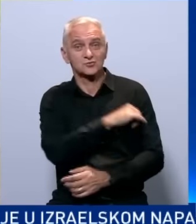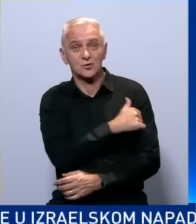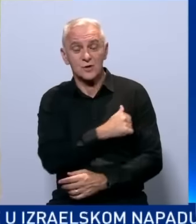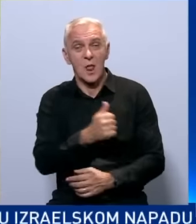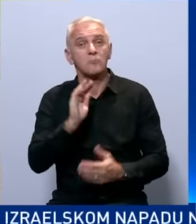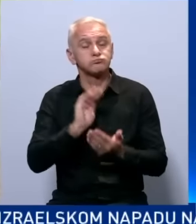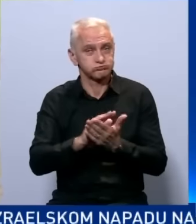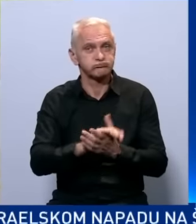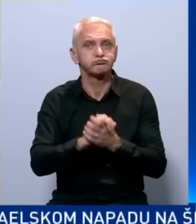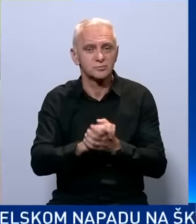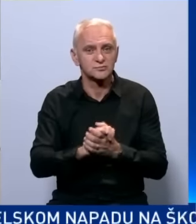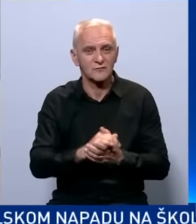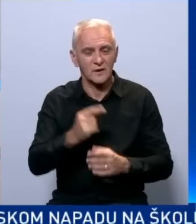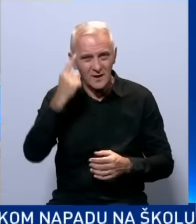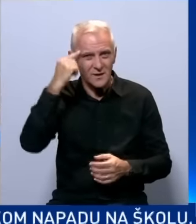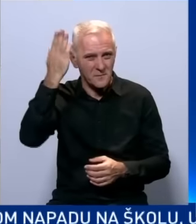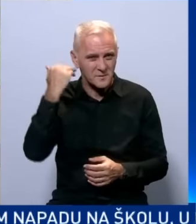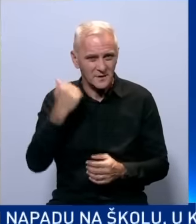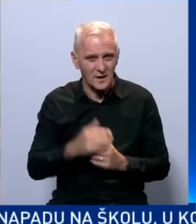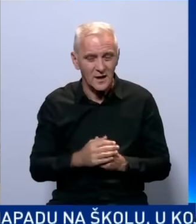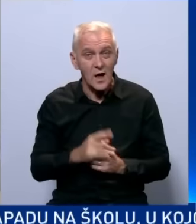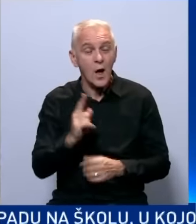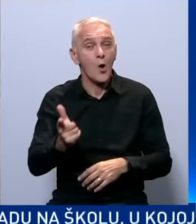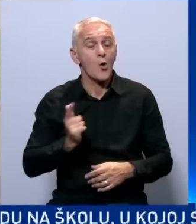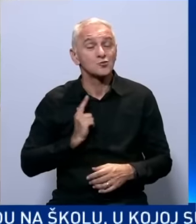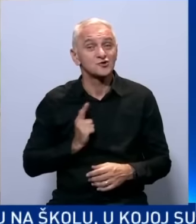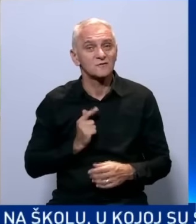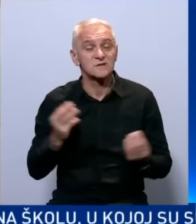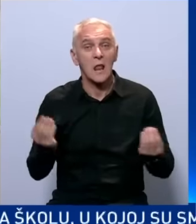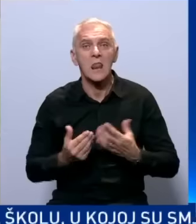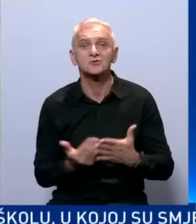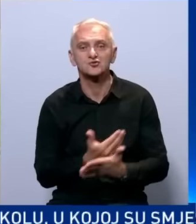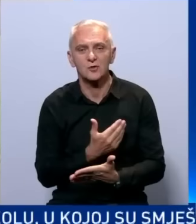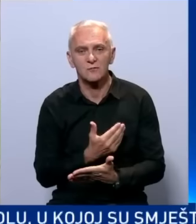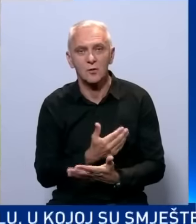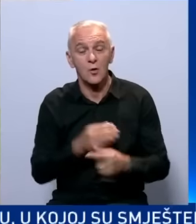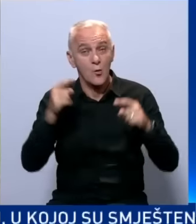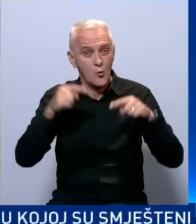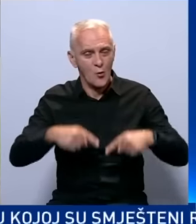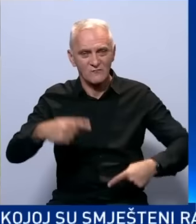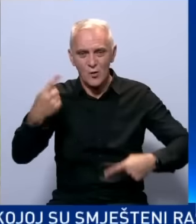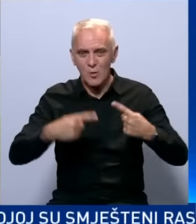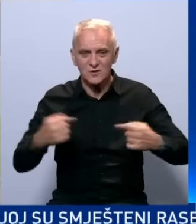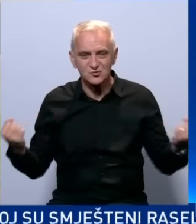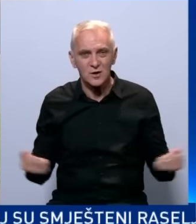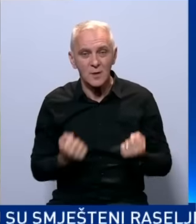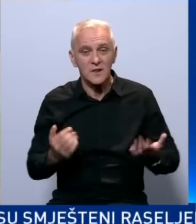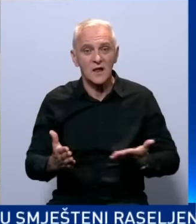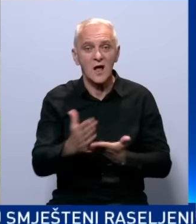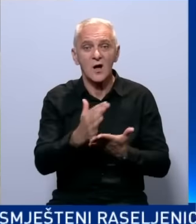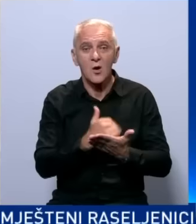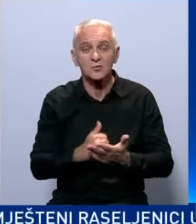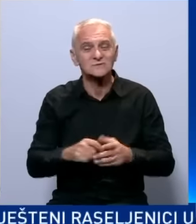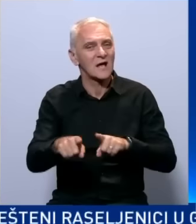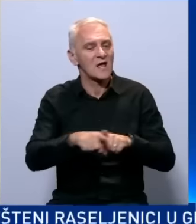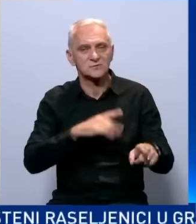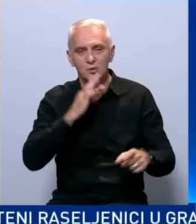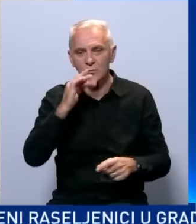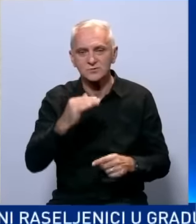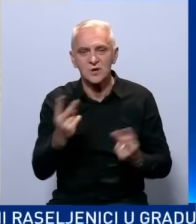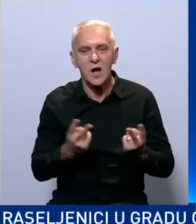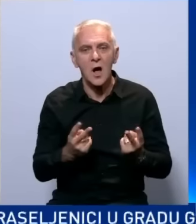euforično, podsjeća nas naša sagovornica. Očekivalo se nešto novo. U ovoj političkoj kampanji koriste isti narativ kao